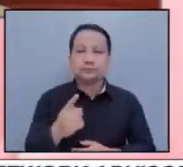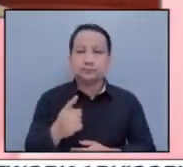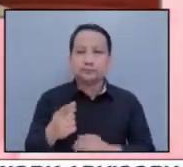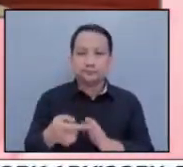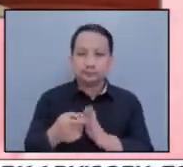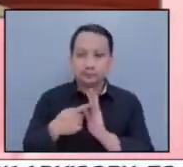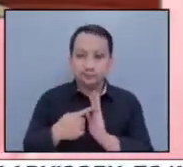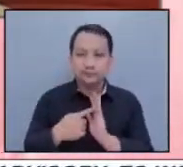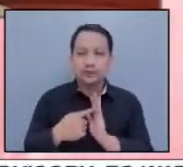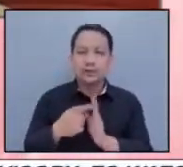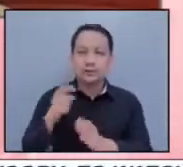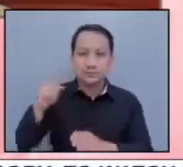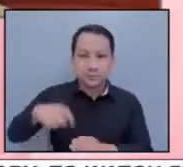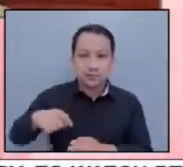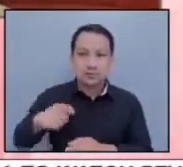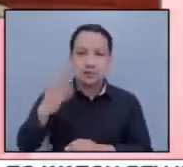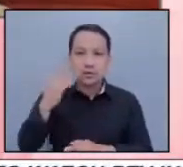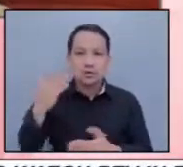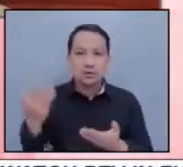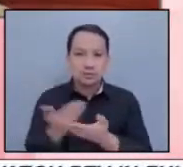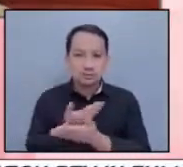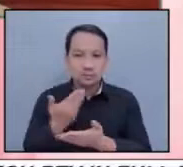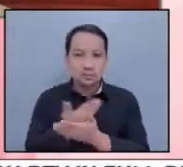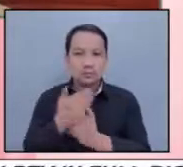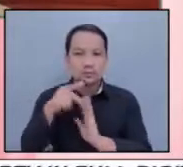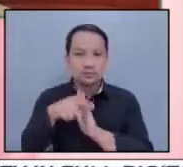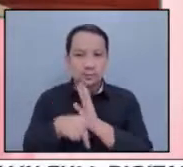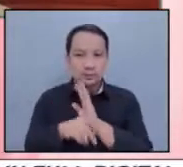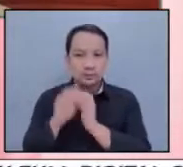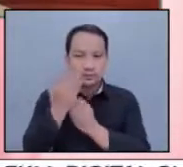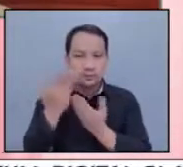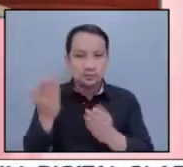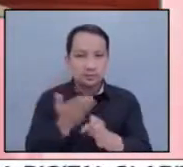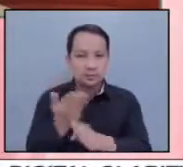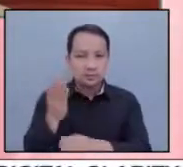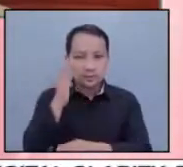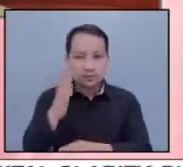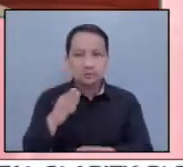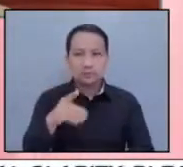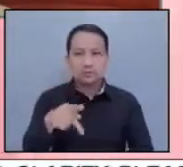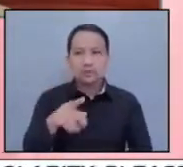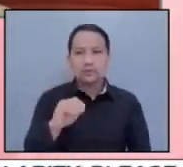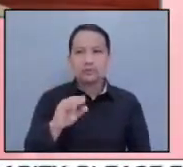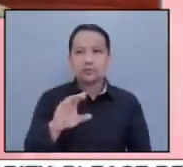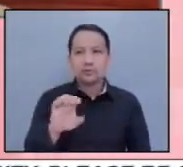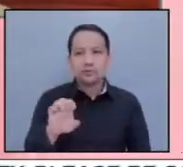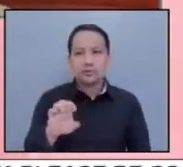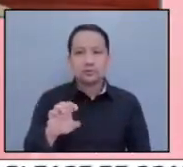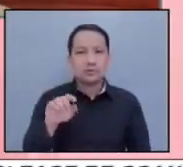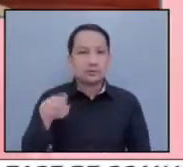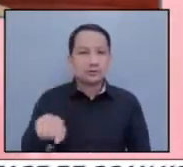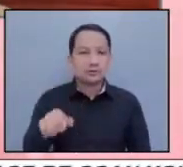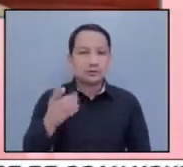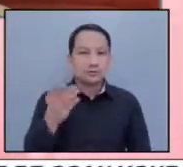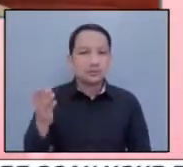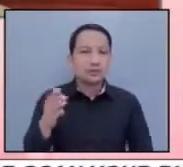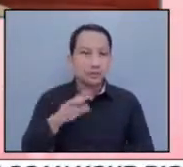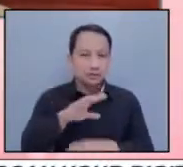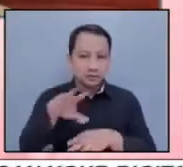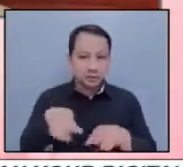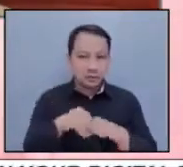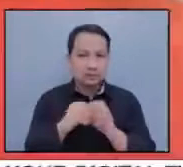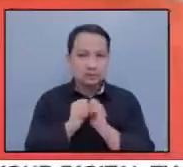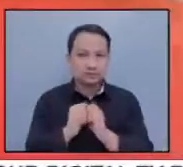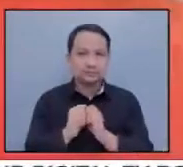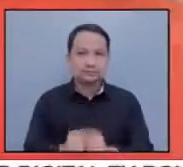Pero dahil po sa bago pong direktiba ng POEA, pati yung mga balik manggagawa natin cover na rin. Okay.